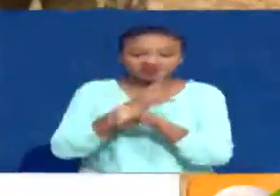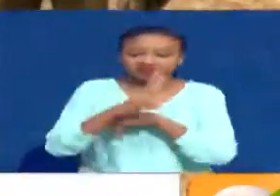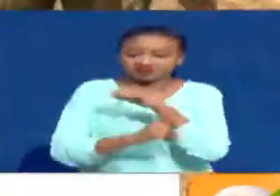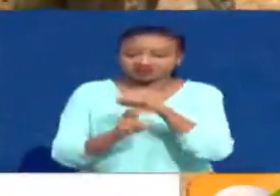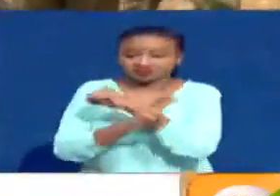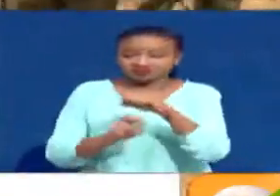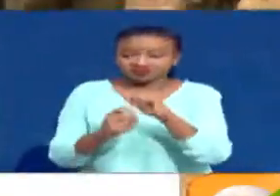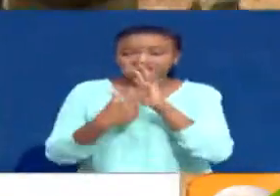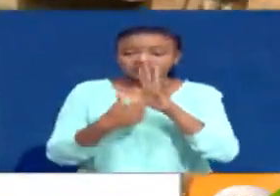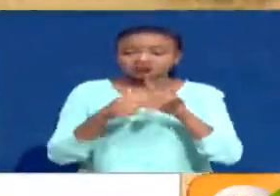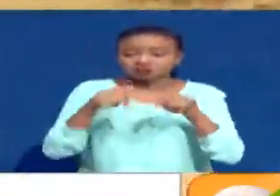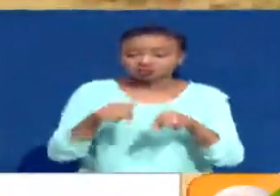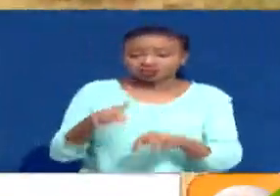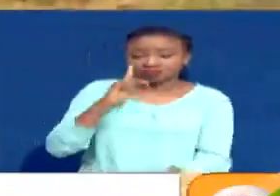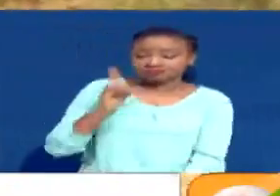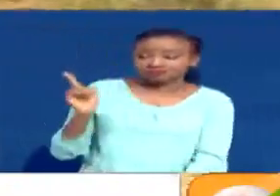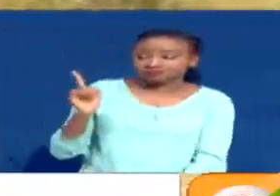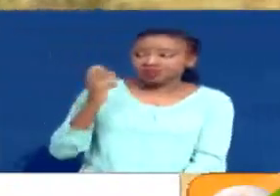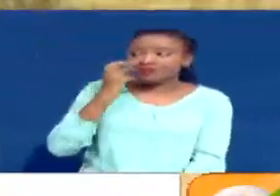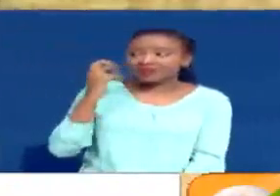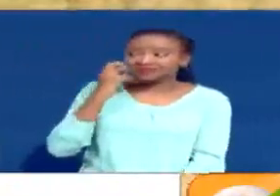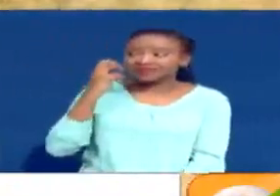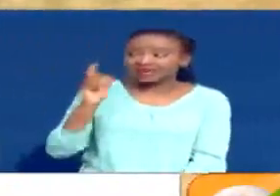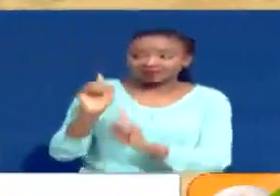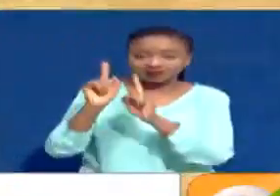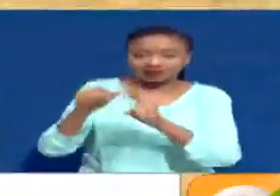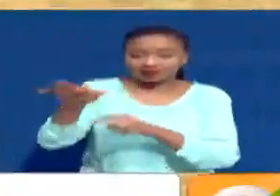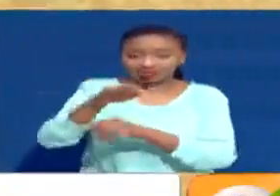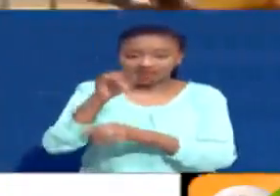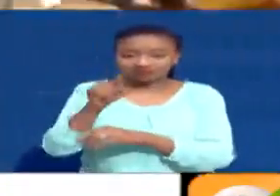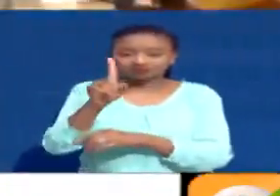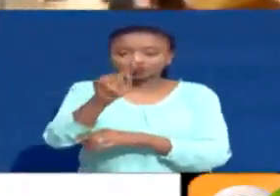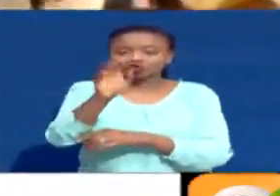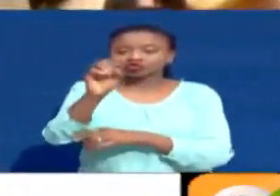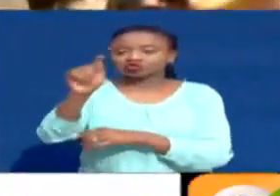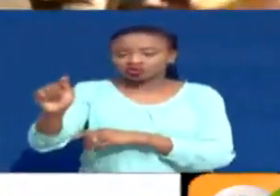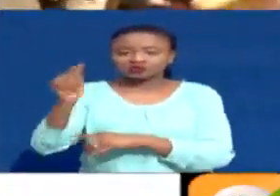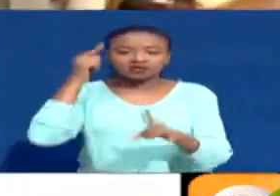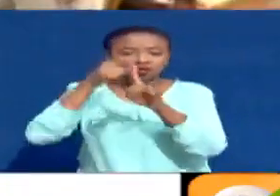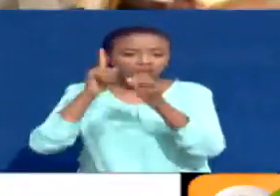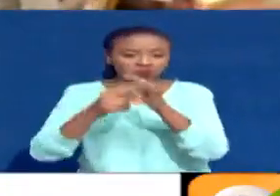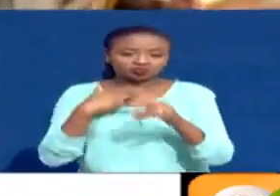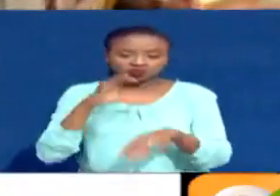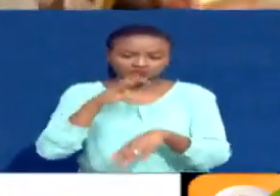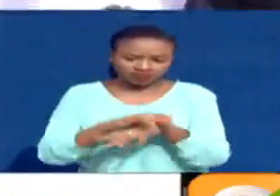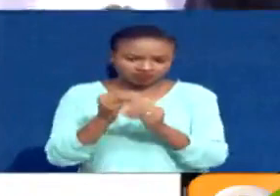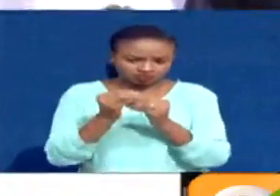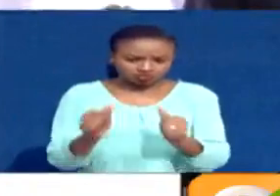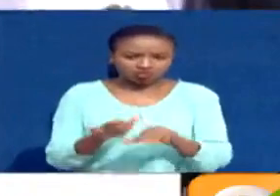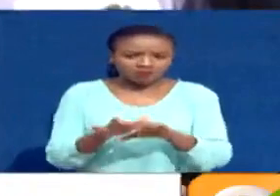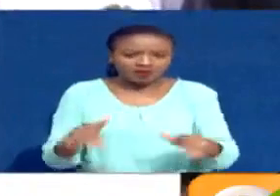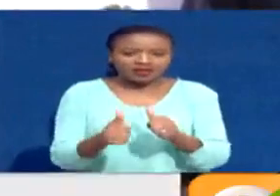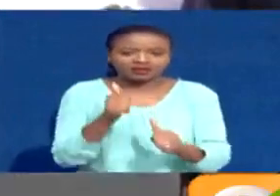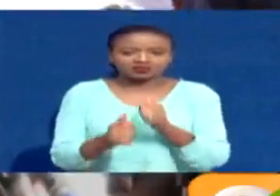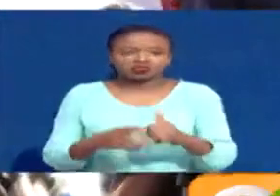waziri wa masuala ya ndani Daktari Fred Matiang'i akifika katika eneo la Tot kujaribu kutafuta suluhu ya kudumu. We have